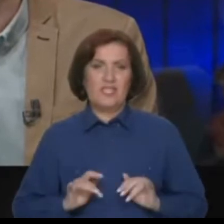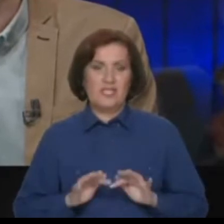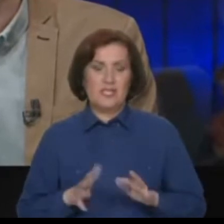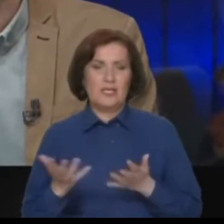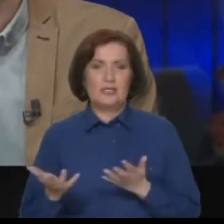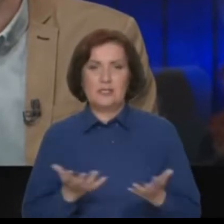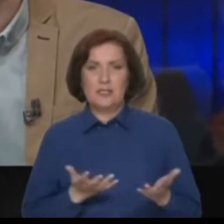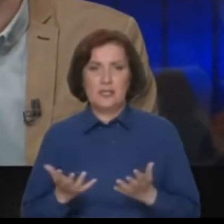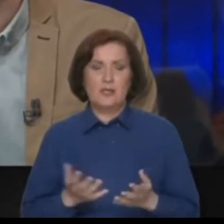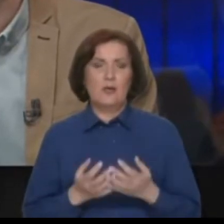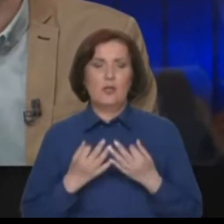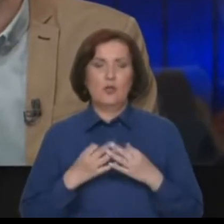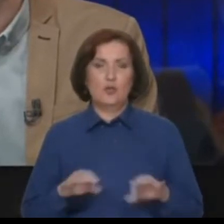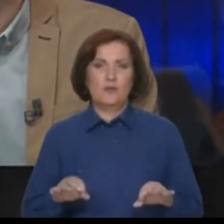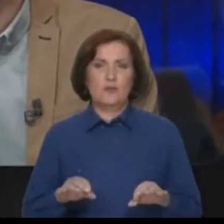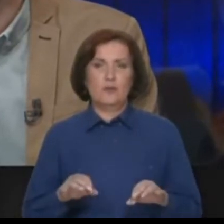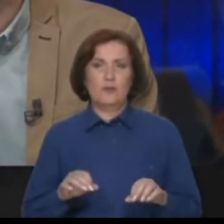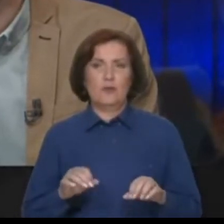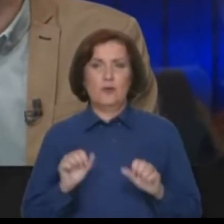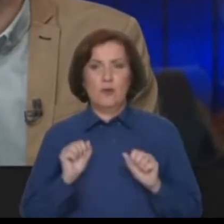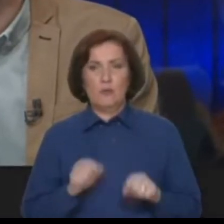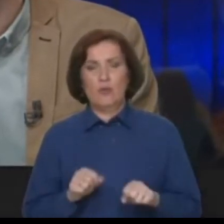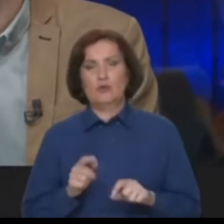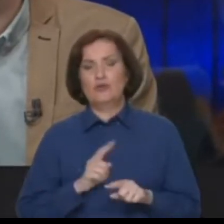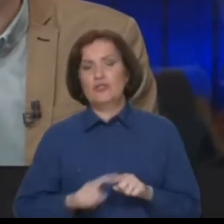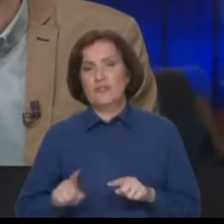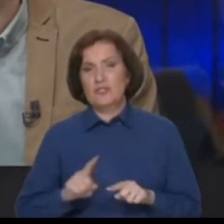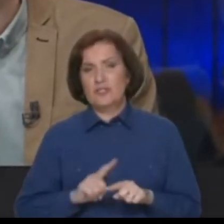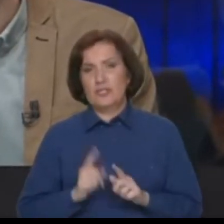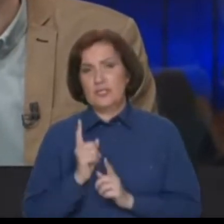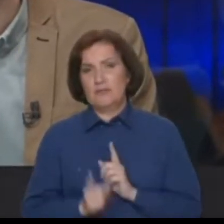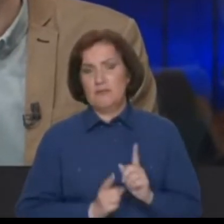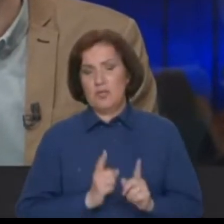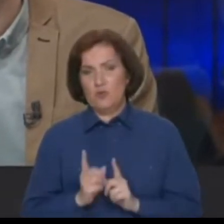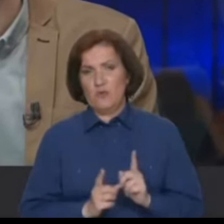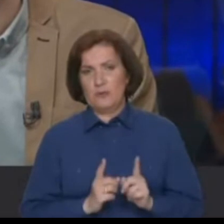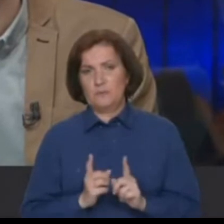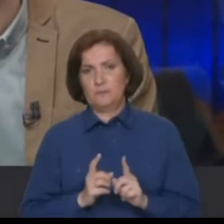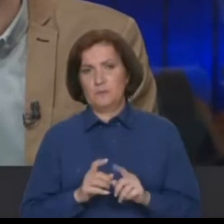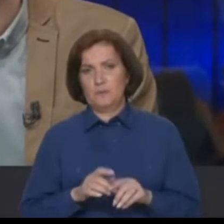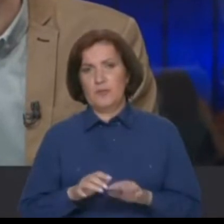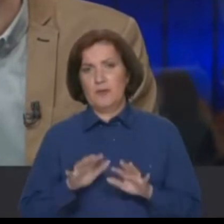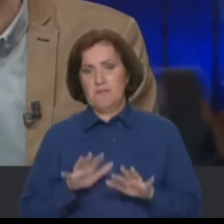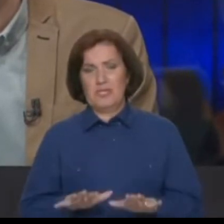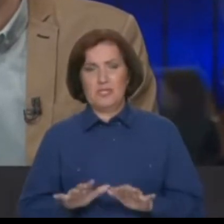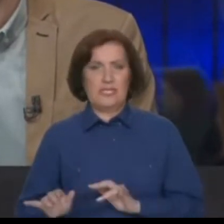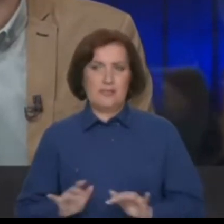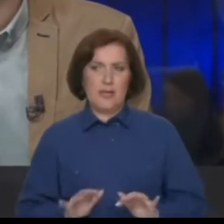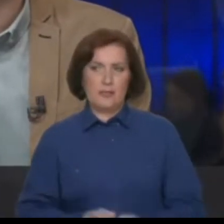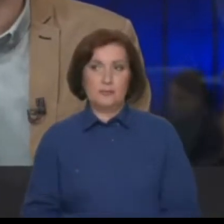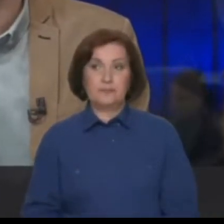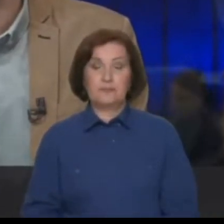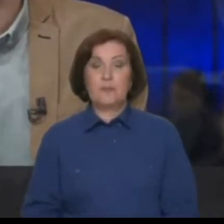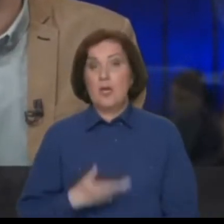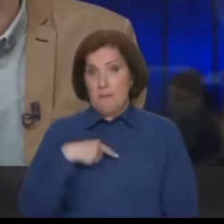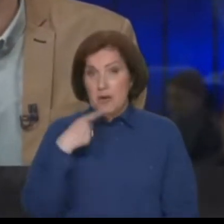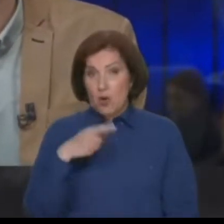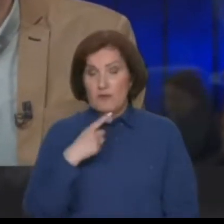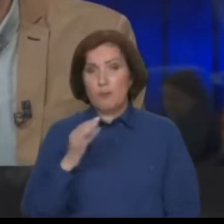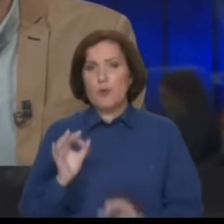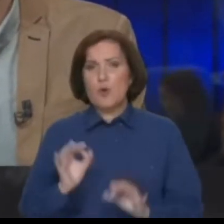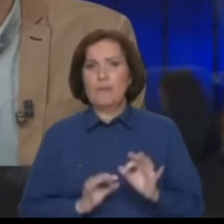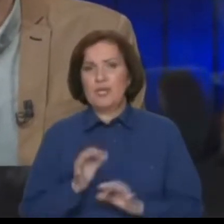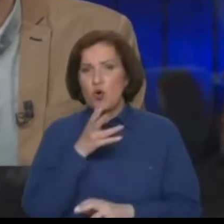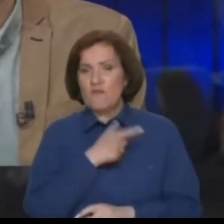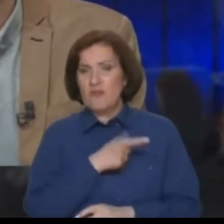діяльності, які дозволяють, можуть собі швидше змінювати місце своєї діяльності. Оксано, ми говорили про